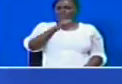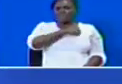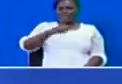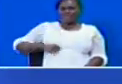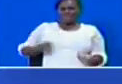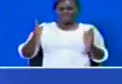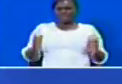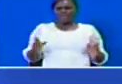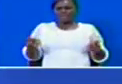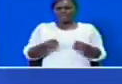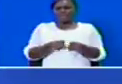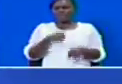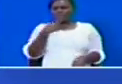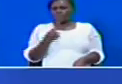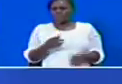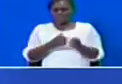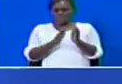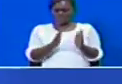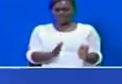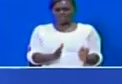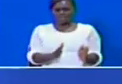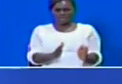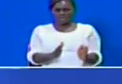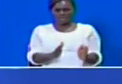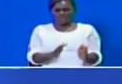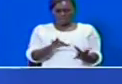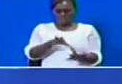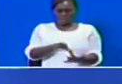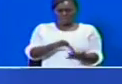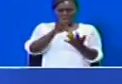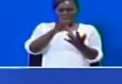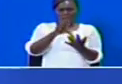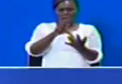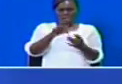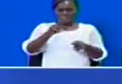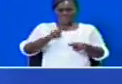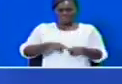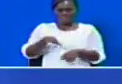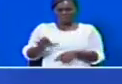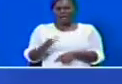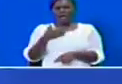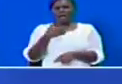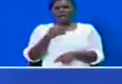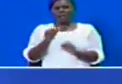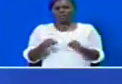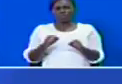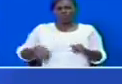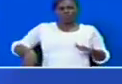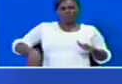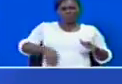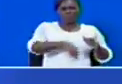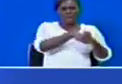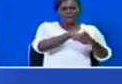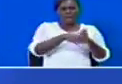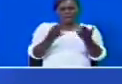pia amekariri kwamba kiongozi atakayeteuliwa kwenye kiti hicho ni yule aliye na uwezo wa kumng’oa madarakani Rais